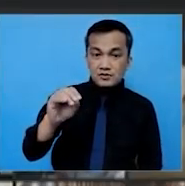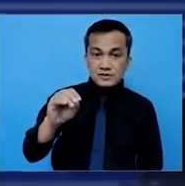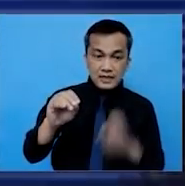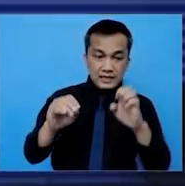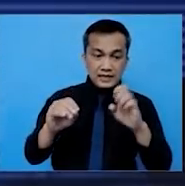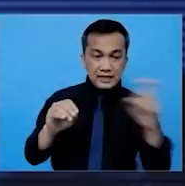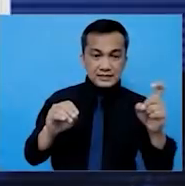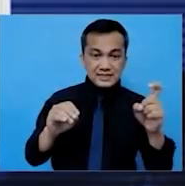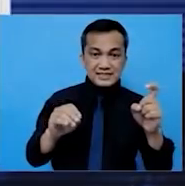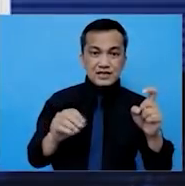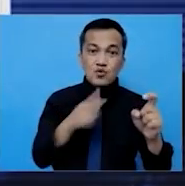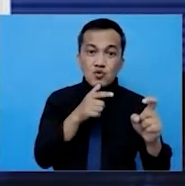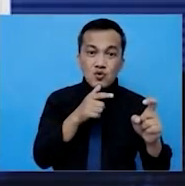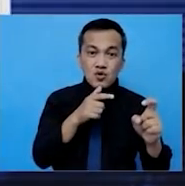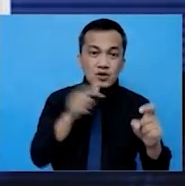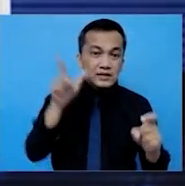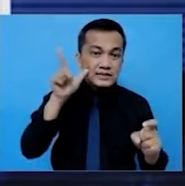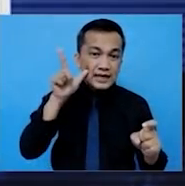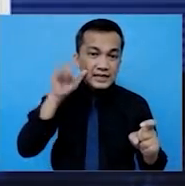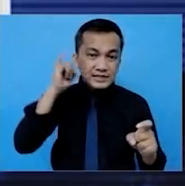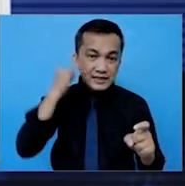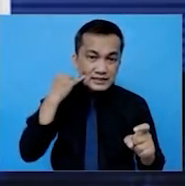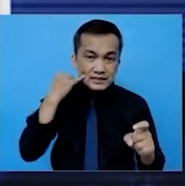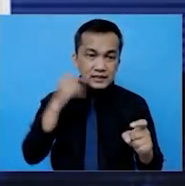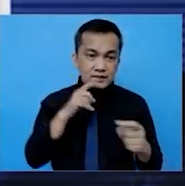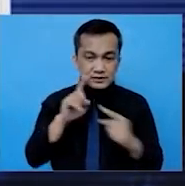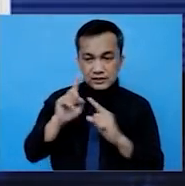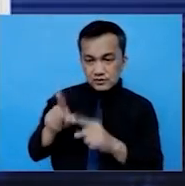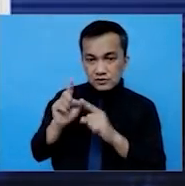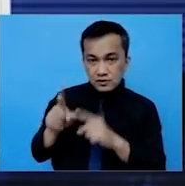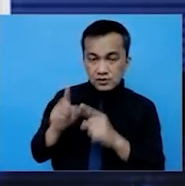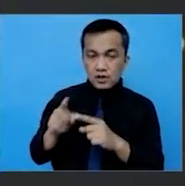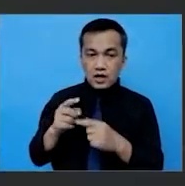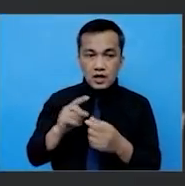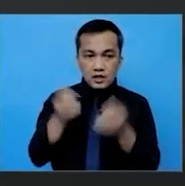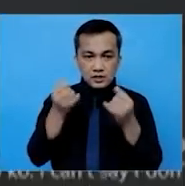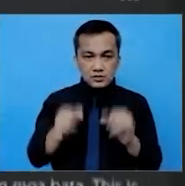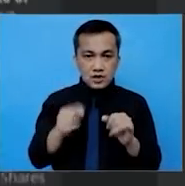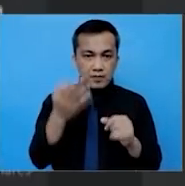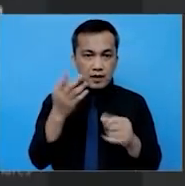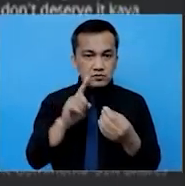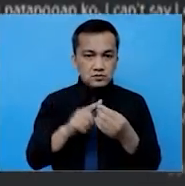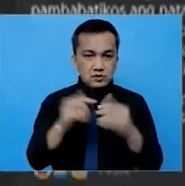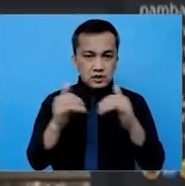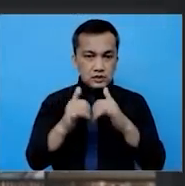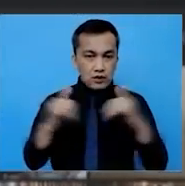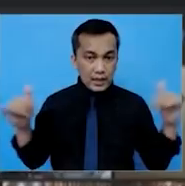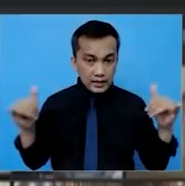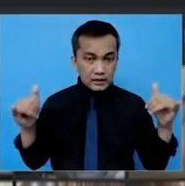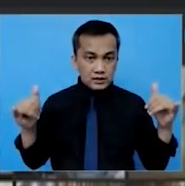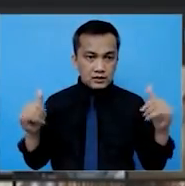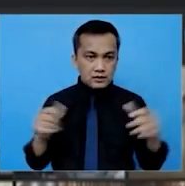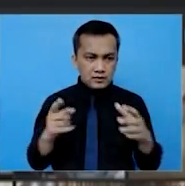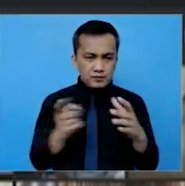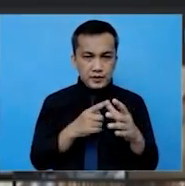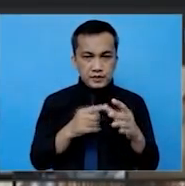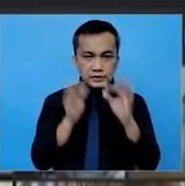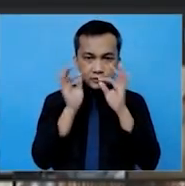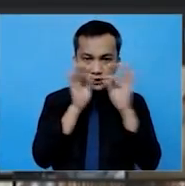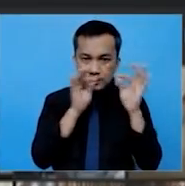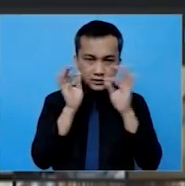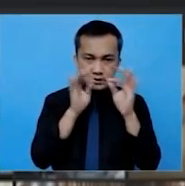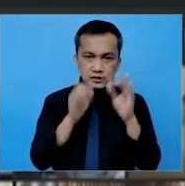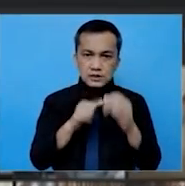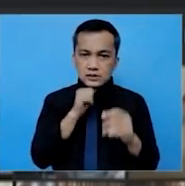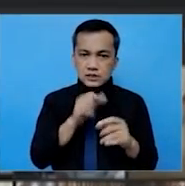Reyes. Sinagot din ng aktor ang mga isyong ipinupukol sa kanilang hiwalayan. Una, drugs. Hindi raw totoong